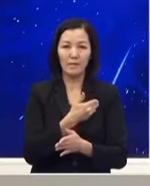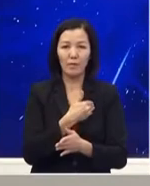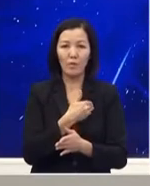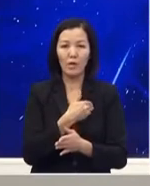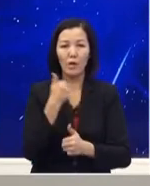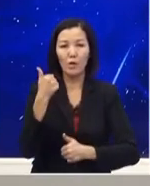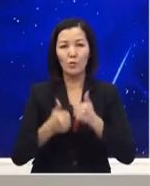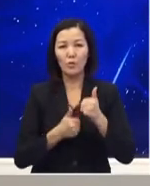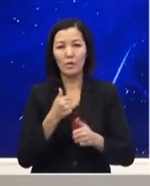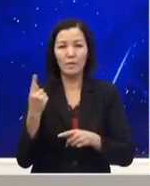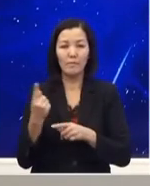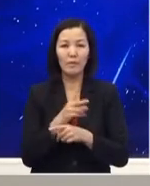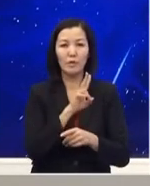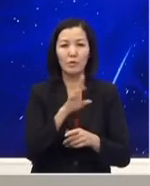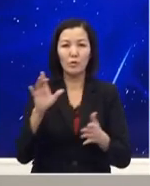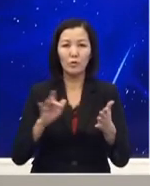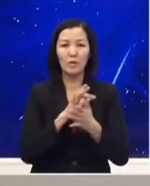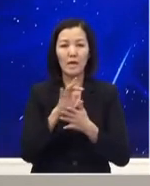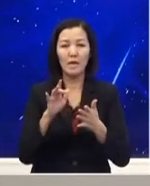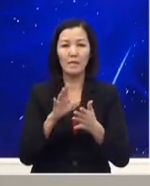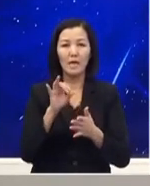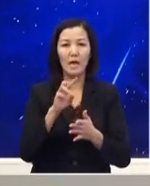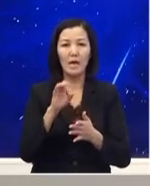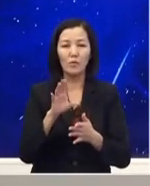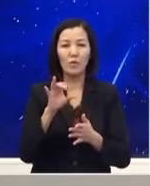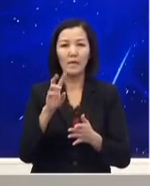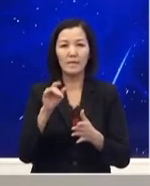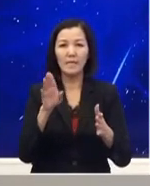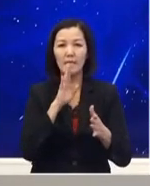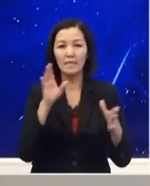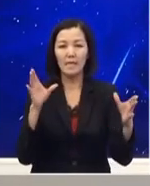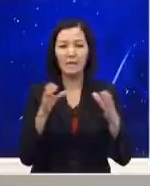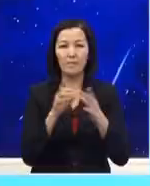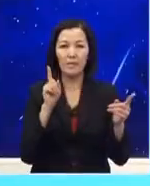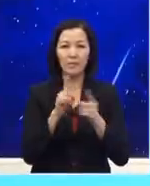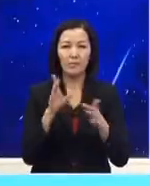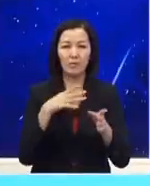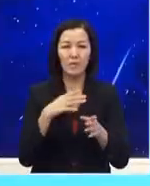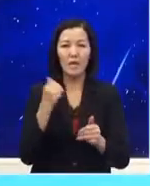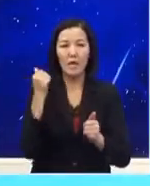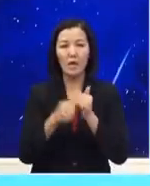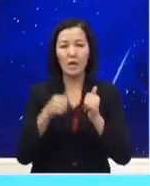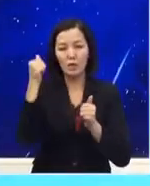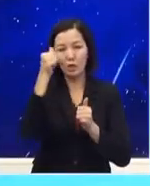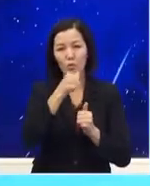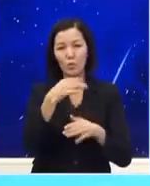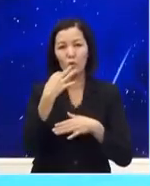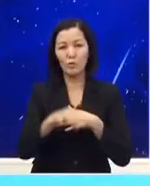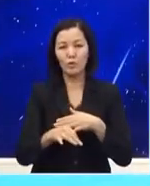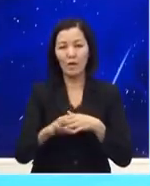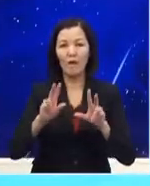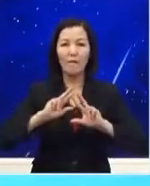Олар турнирдегі алғашқы ойынын Нұр-Сұлтан қаласының Ару Астана қыздарымен өткізді. Жылда қарашаның қара күзінде